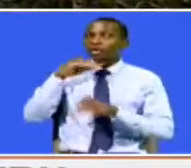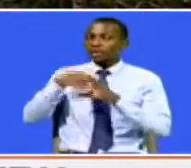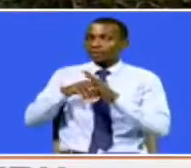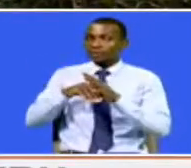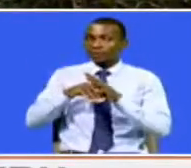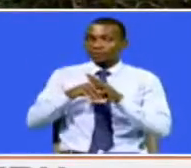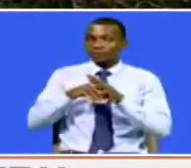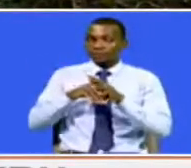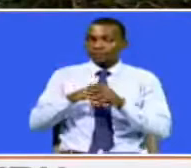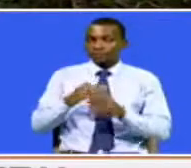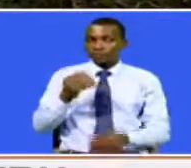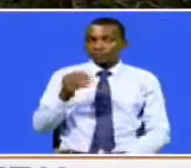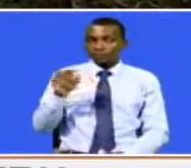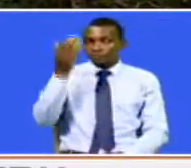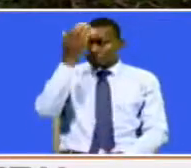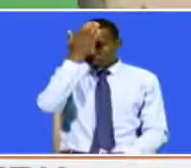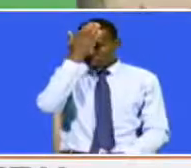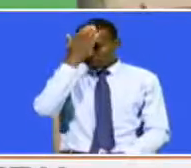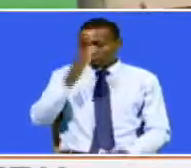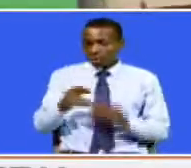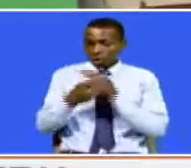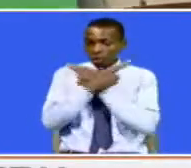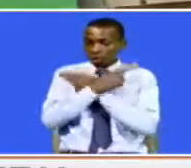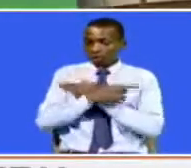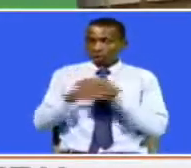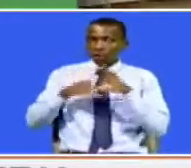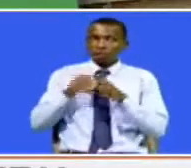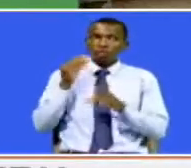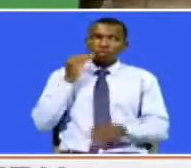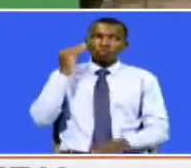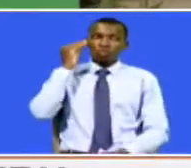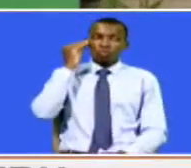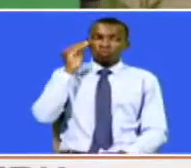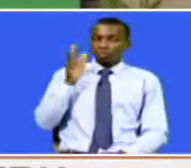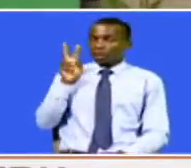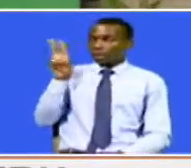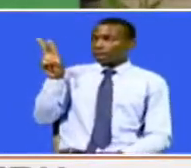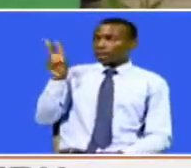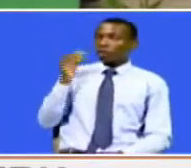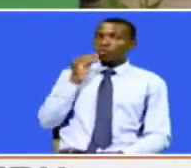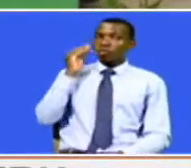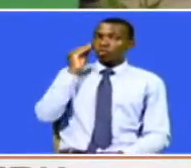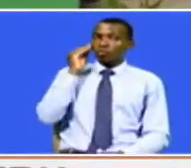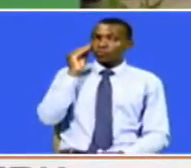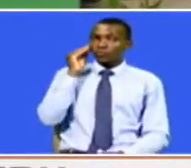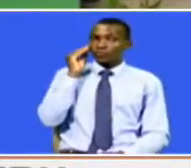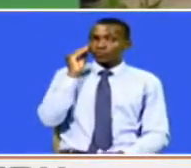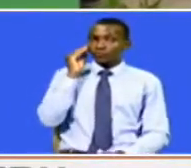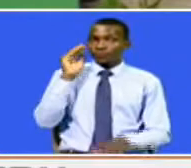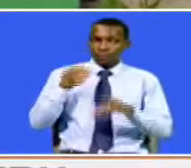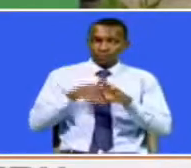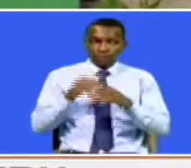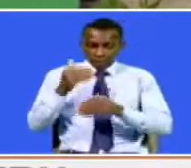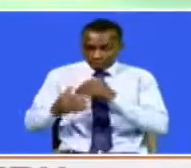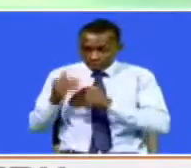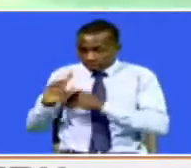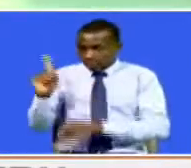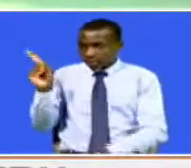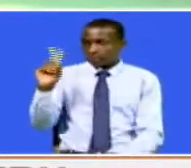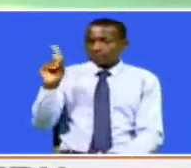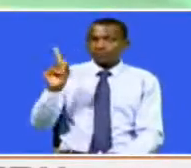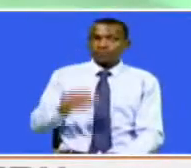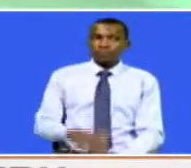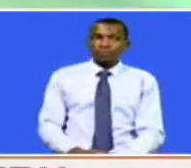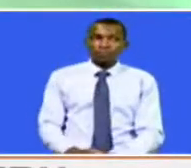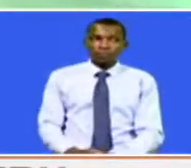jioni kighafla akipumzika nyumbani kwake katika eneo hili la Northwood Villas mtaani Karen viungani mwa jiji la Nairobi.